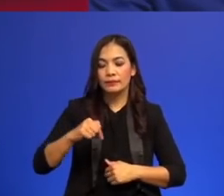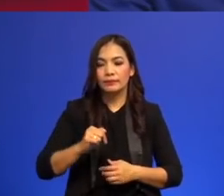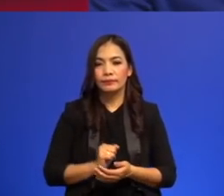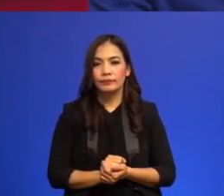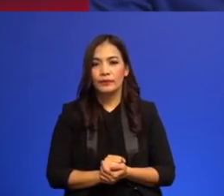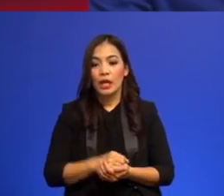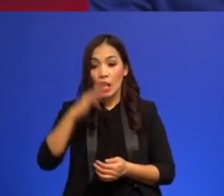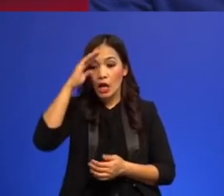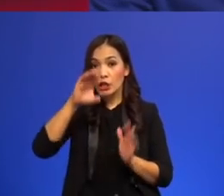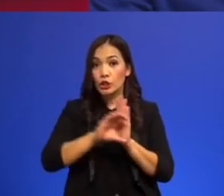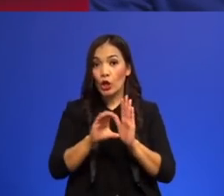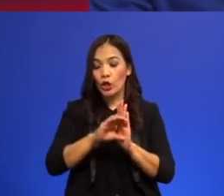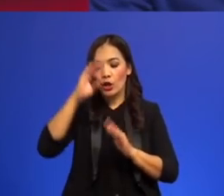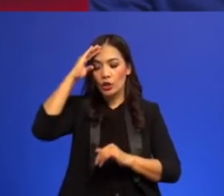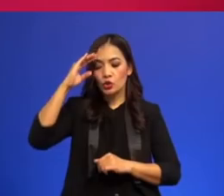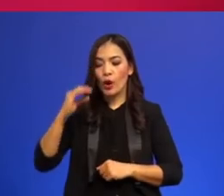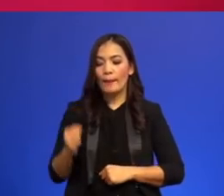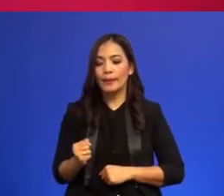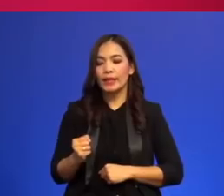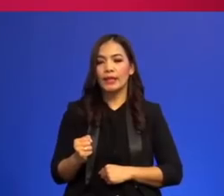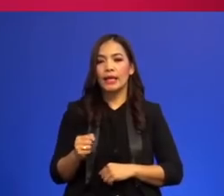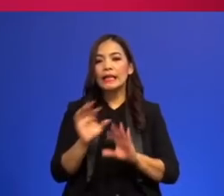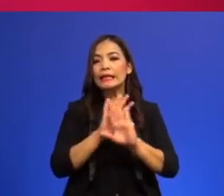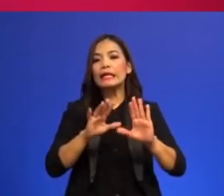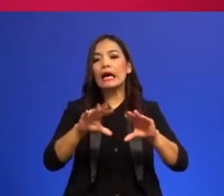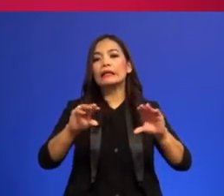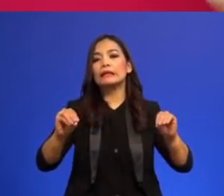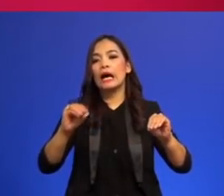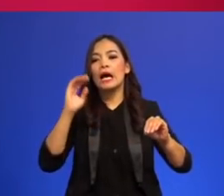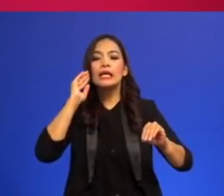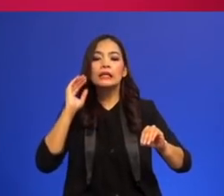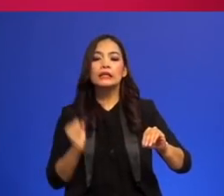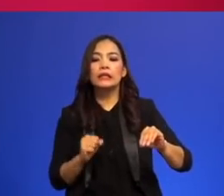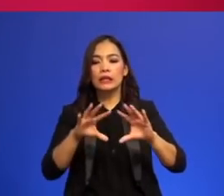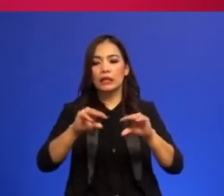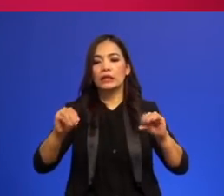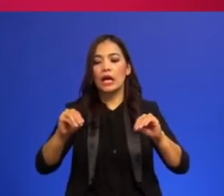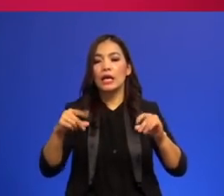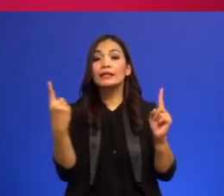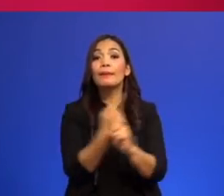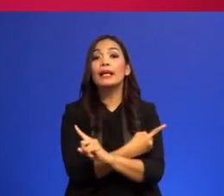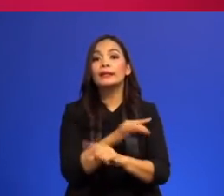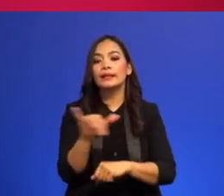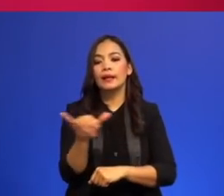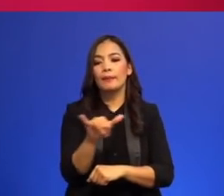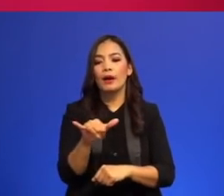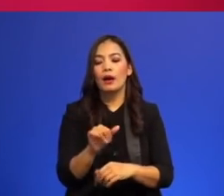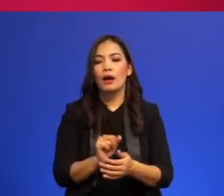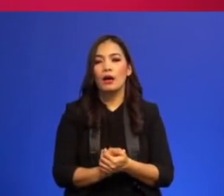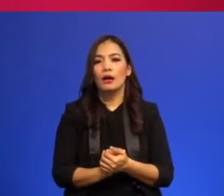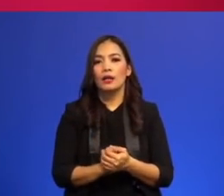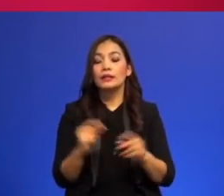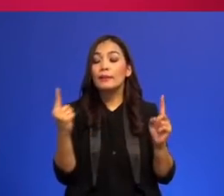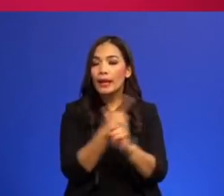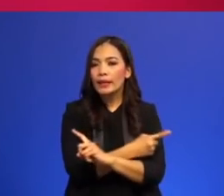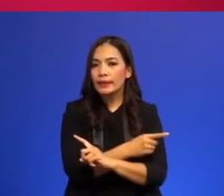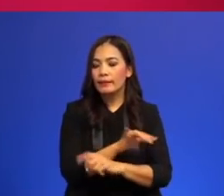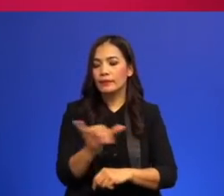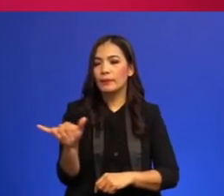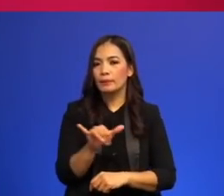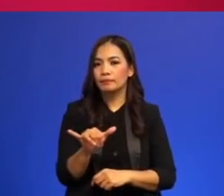Ada suami tidak bekerja, hanya istri yang bekerja. Ada istri yang bekerja, suami tidak bekerja. Ada suami bekerja, istri tidak